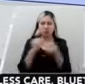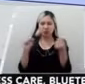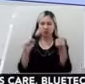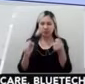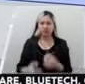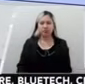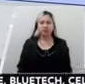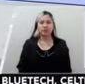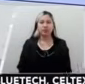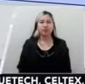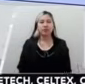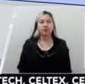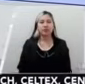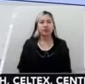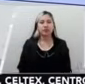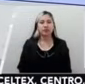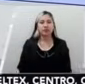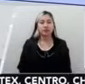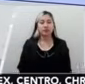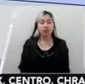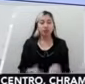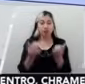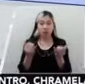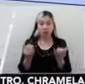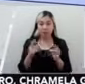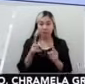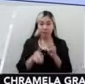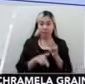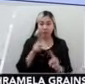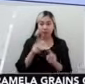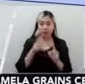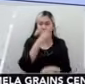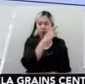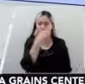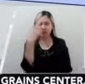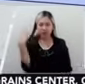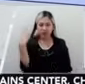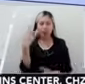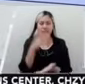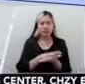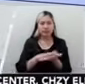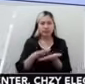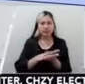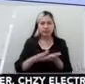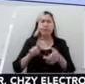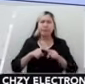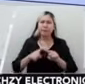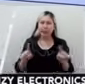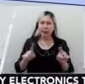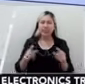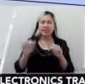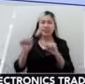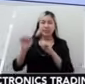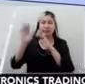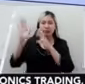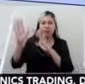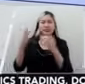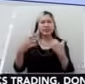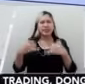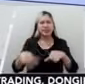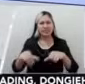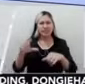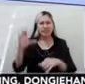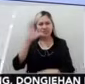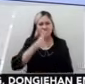Paglilinis na ang inaatupag ngayon ng ilang taga Rizal na binaha. Pero sa Antipolo po ay puspusan pa rin ang paghahanap sa mag-anak